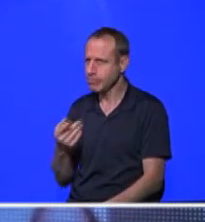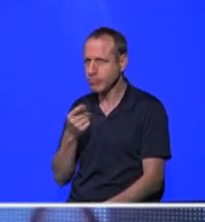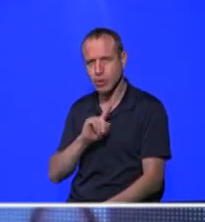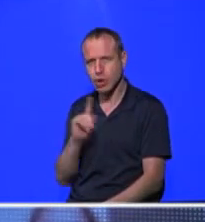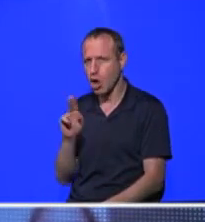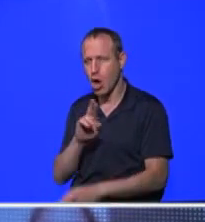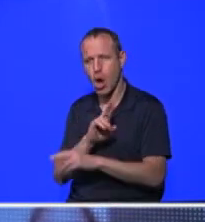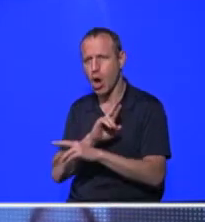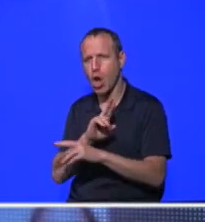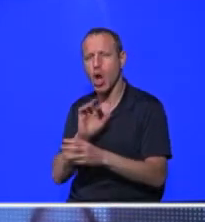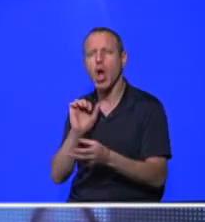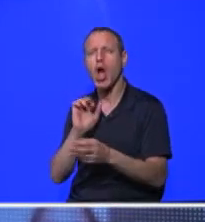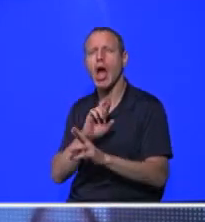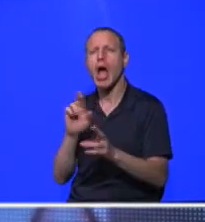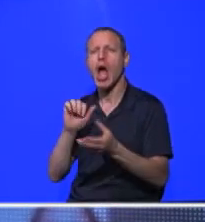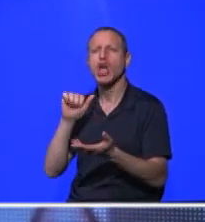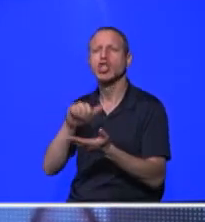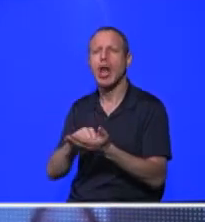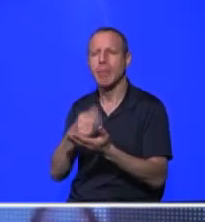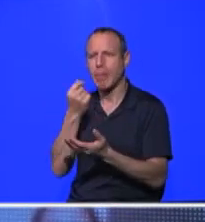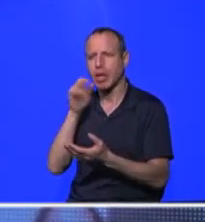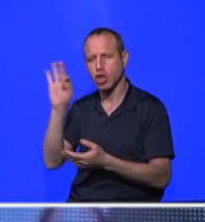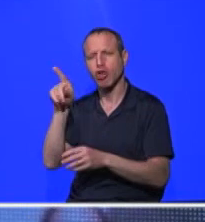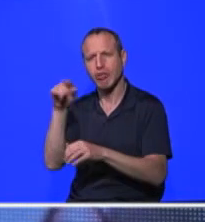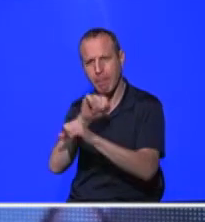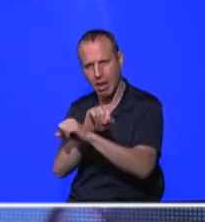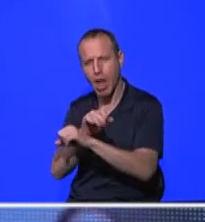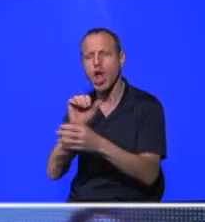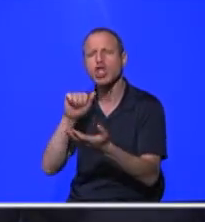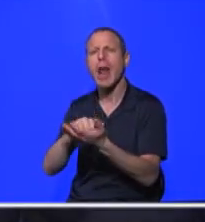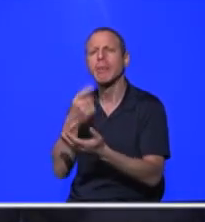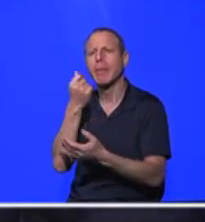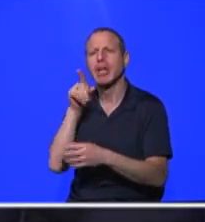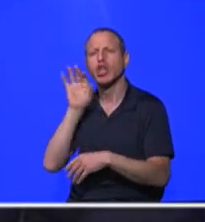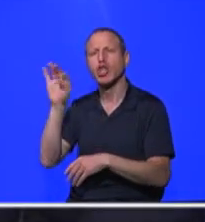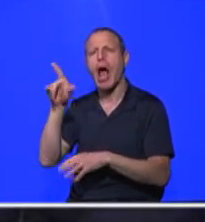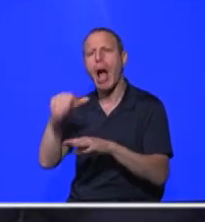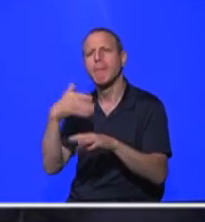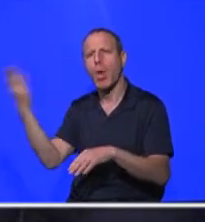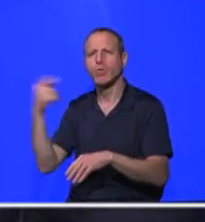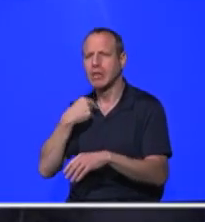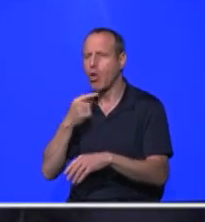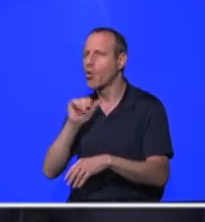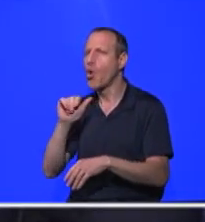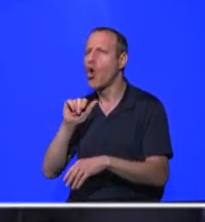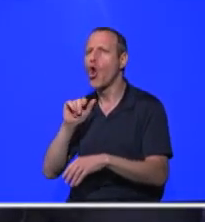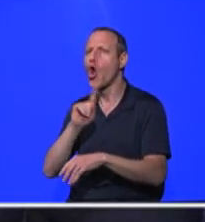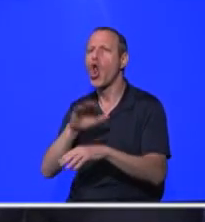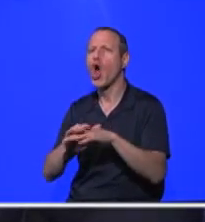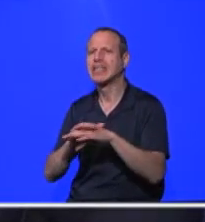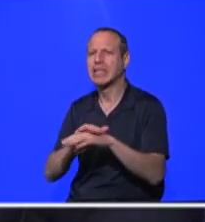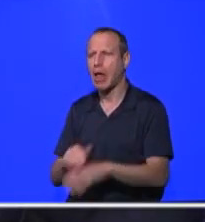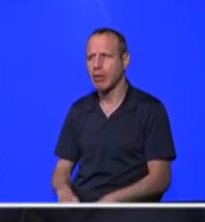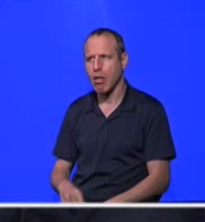רק שתשלם את המחיר שלך כשאתה בכלא, תשלם את המחיר שלך גם בחוץ, כי אנחנו לא נסלח. תראי, אמרת את הדבר, אני